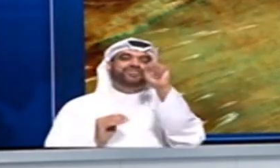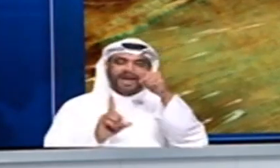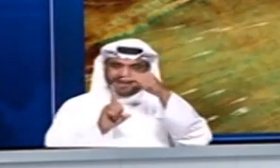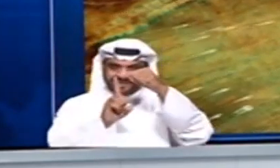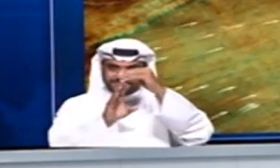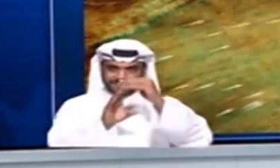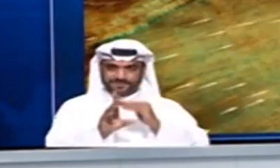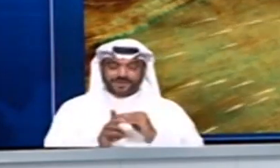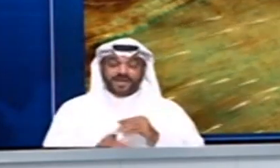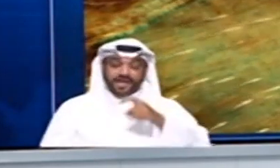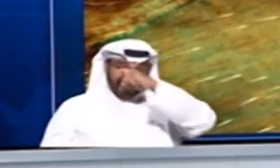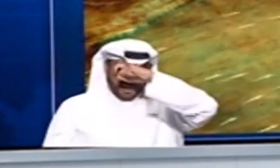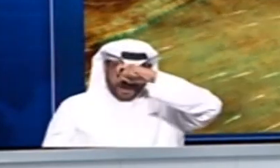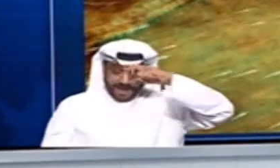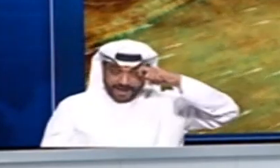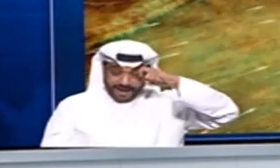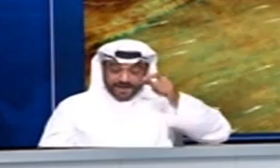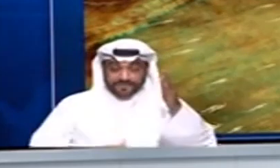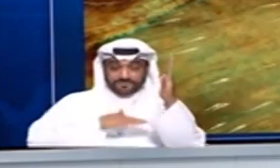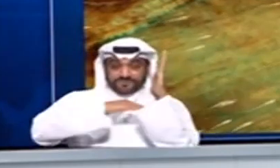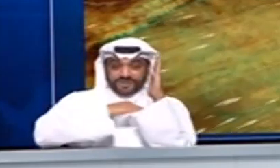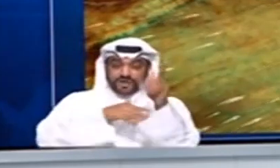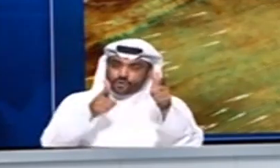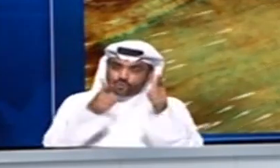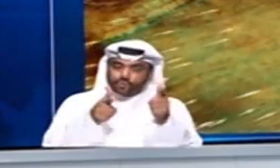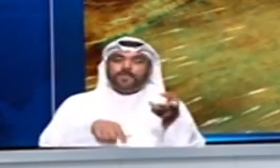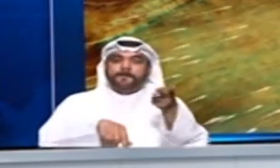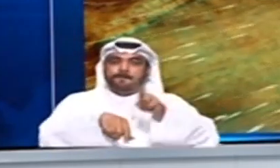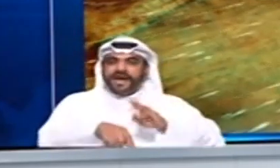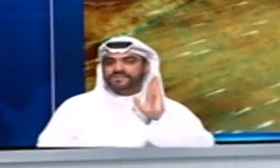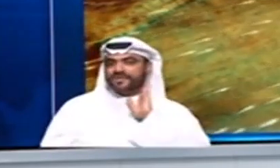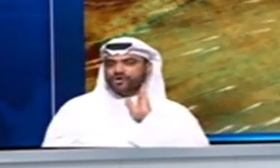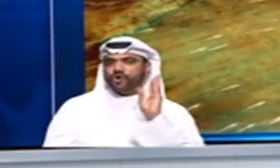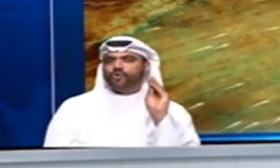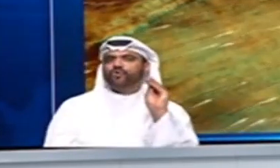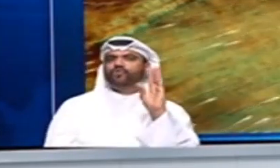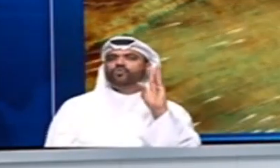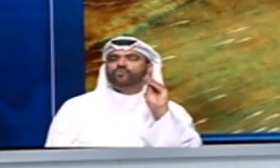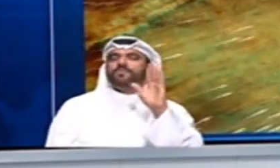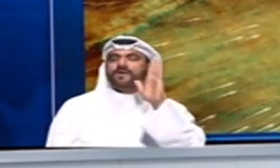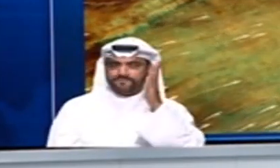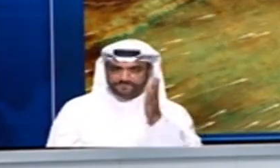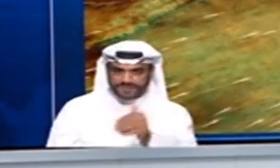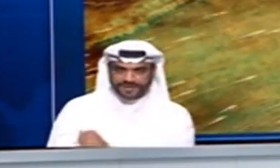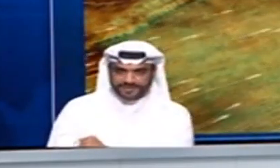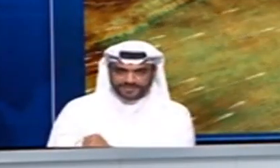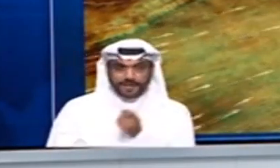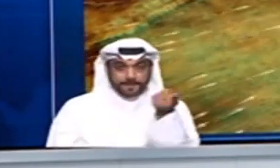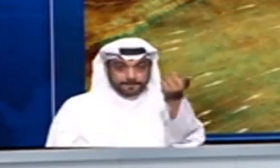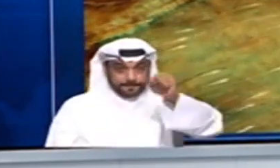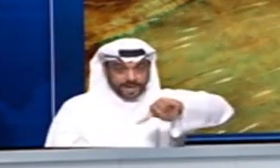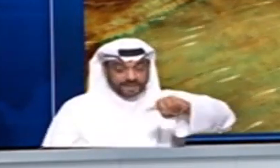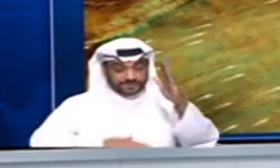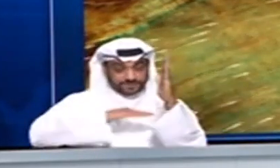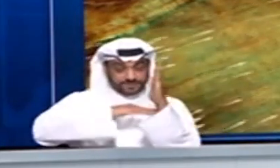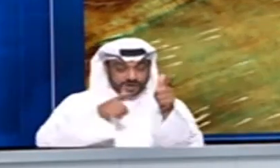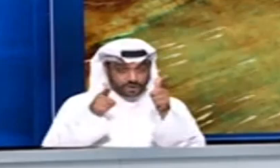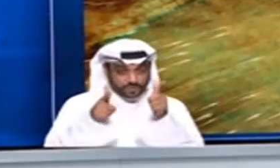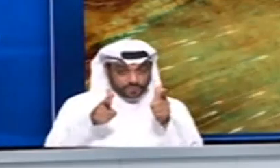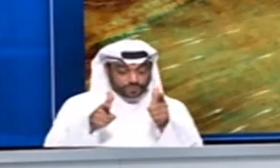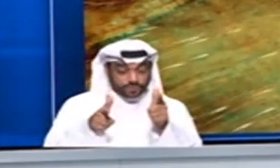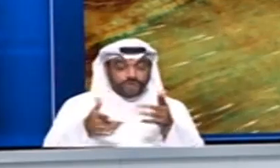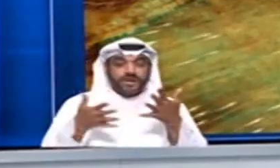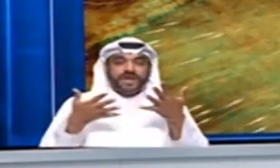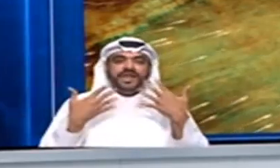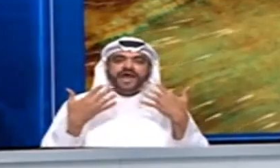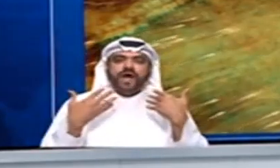40 وما دون 40 درجة مئوية. أجواء حارة منتصف نهار يوم الغد، والإحساس بالرطوبة أيضا ملحوظ نتيجة استمرار الهواء الكوس. منتصف نهار يوم الغد الرياح راح تكون جنوبية